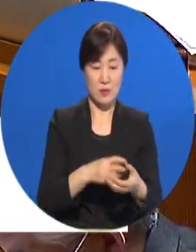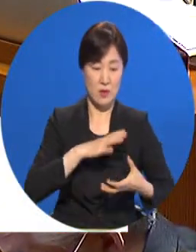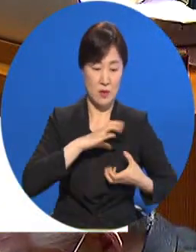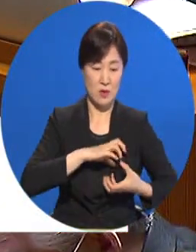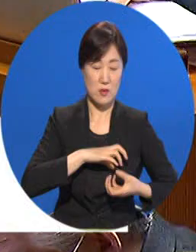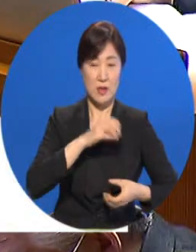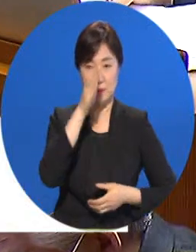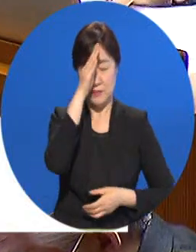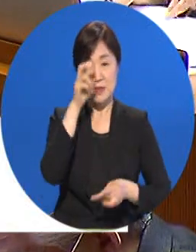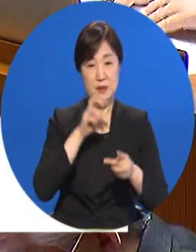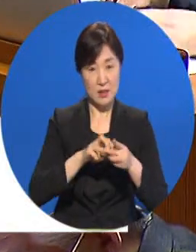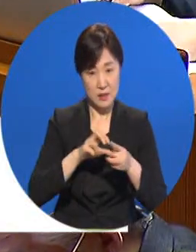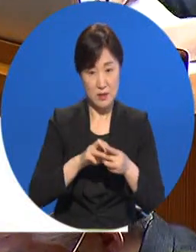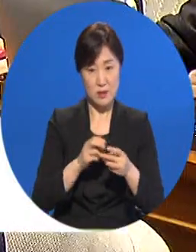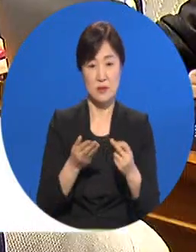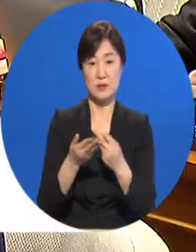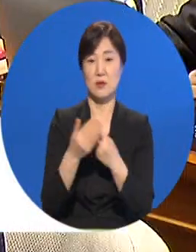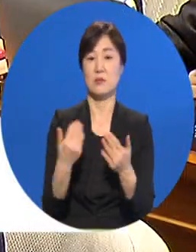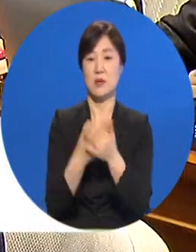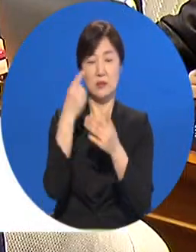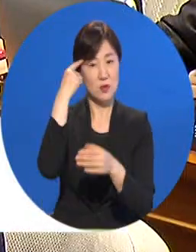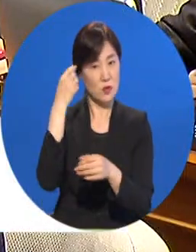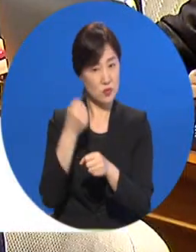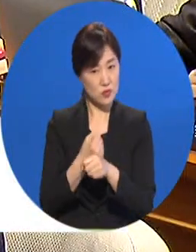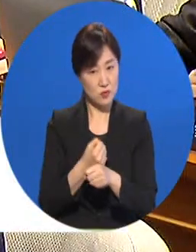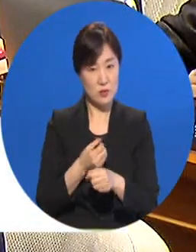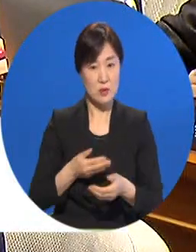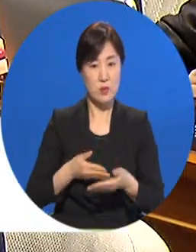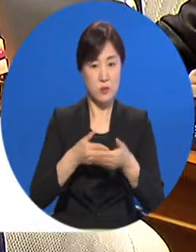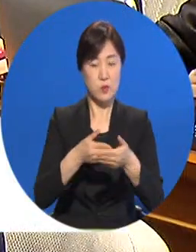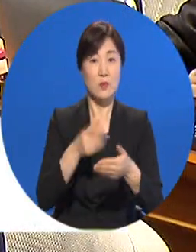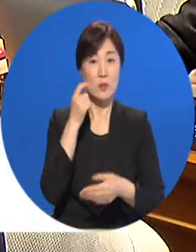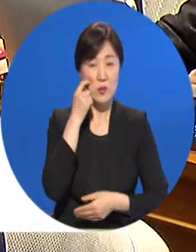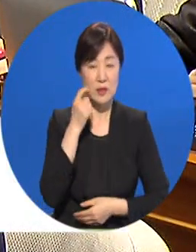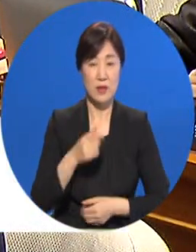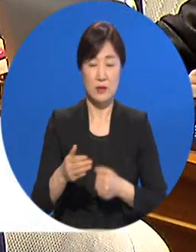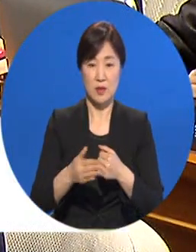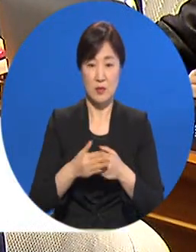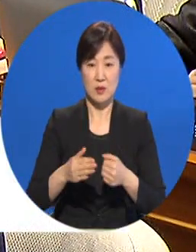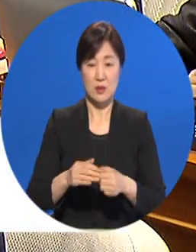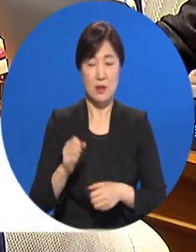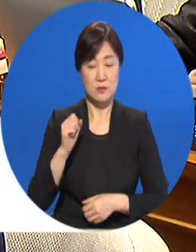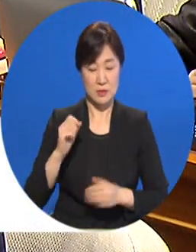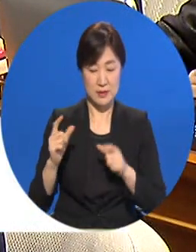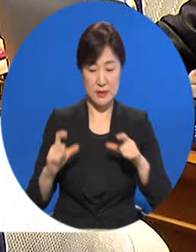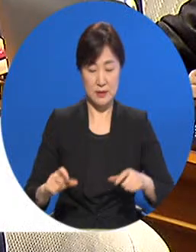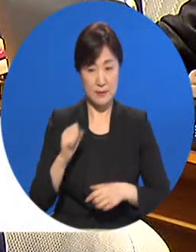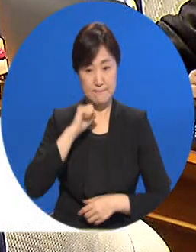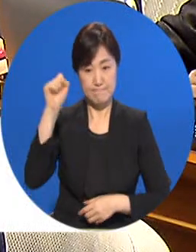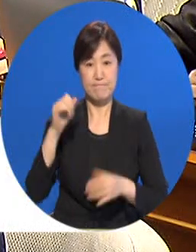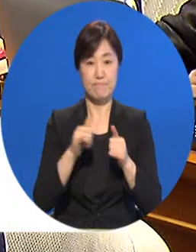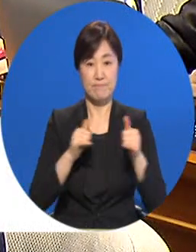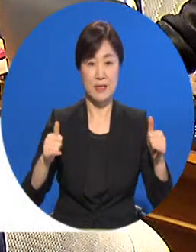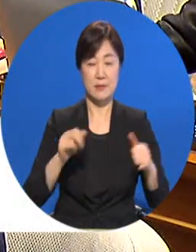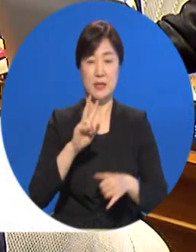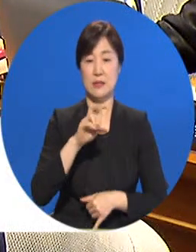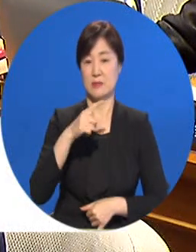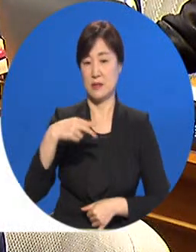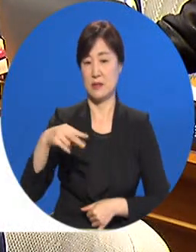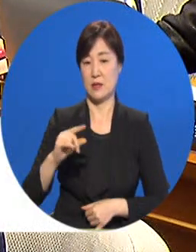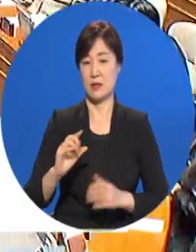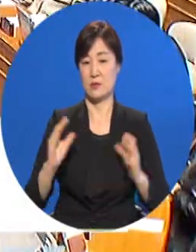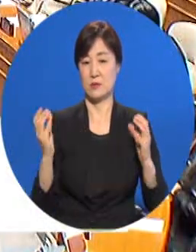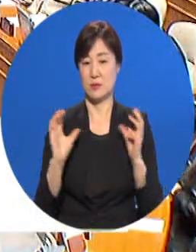심뇌혈관질환센터와 섬발전연구원 설립 법안 등이 상정되지 못하면서 도내 당선인들을 중심으로 21대 국회에서